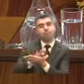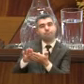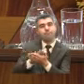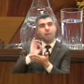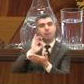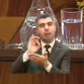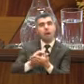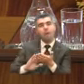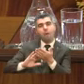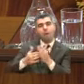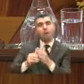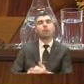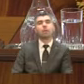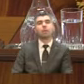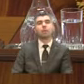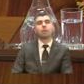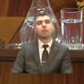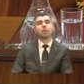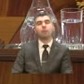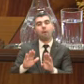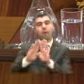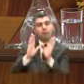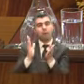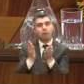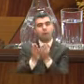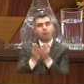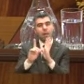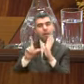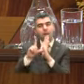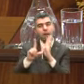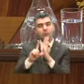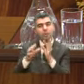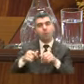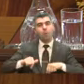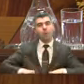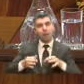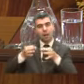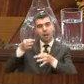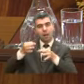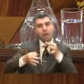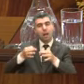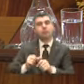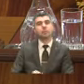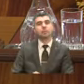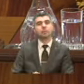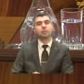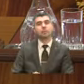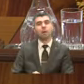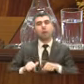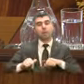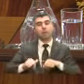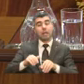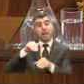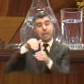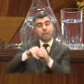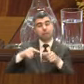الفرع الأول من الباب الثامن من مجموعة القانون الجنائي، تقدم به النائب عبد اللطيف وهبي والنائبة فاطمة الزهراء